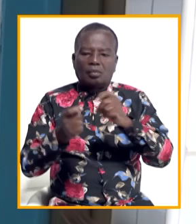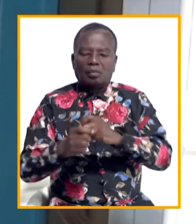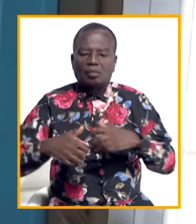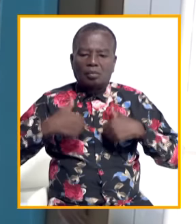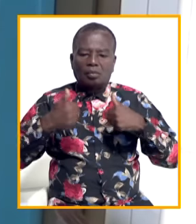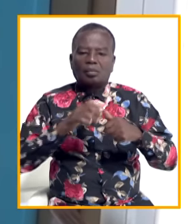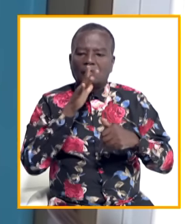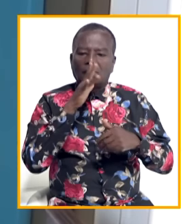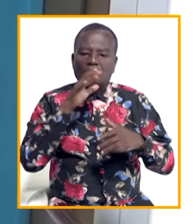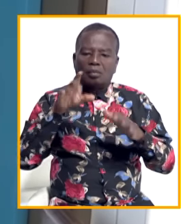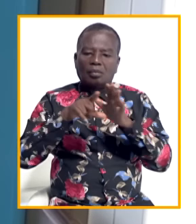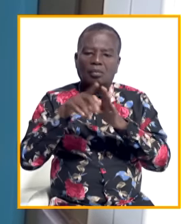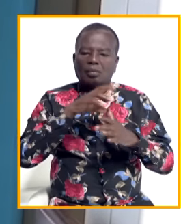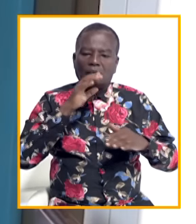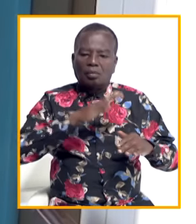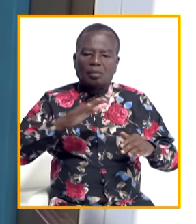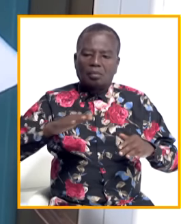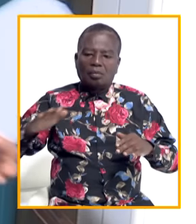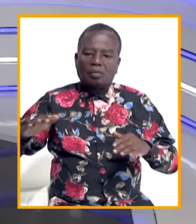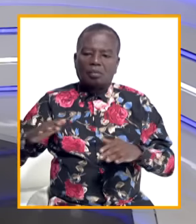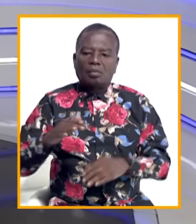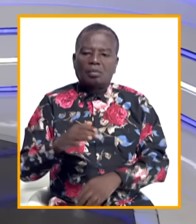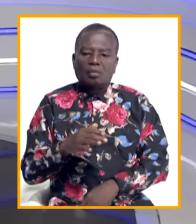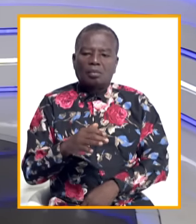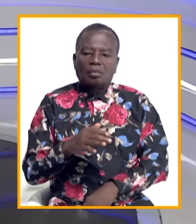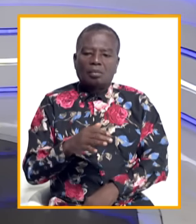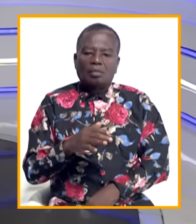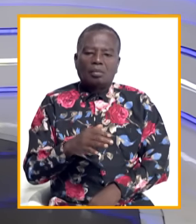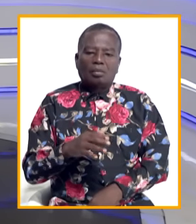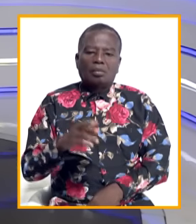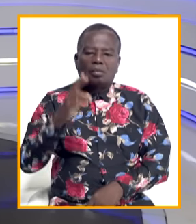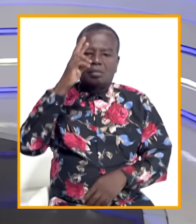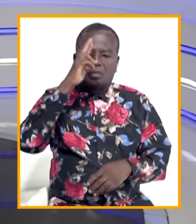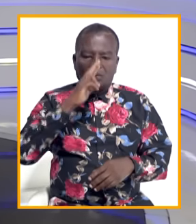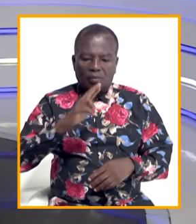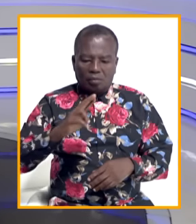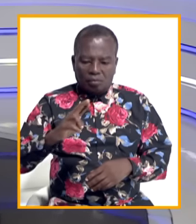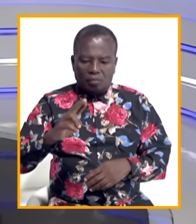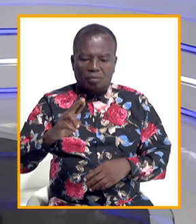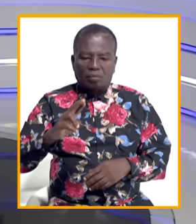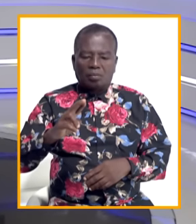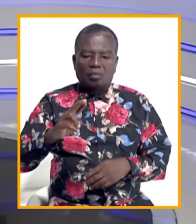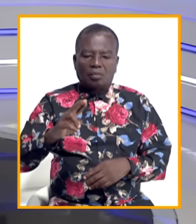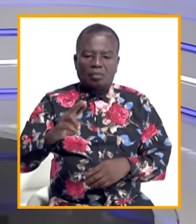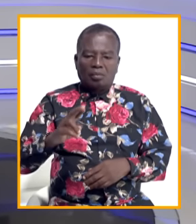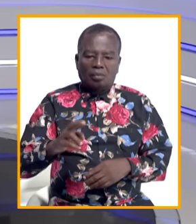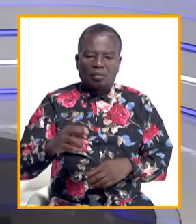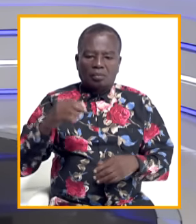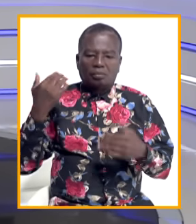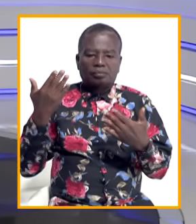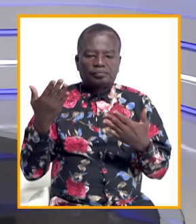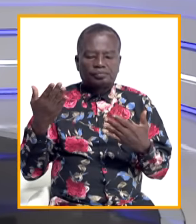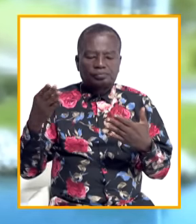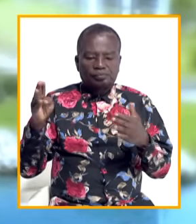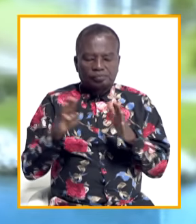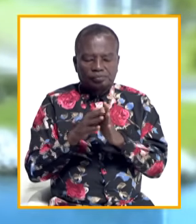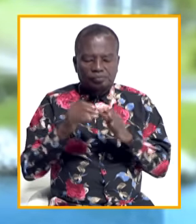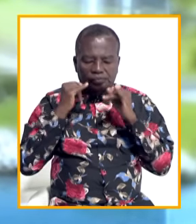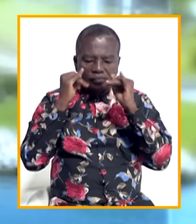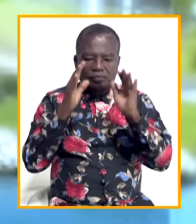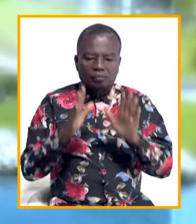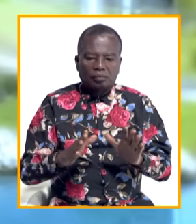santé maternelle et infantile. Le Rwanda s'imprègne du modèle ivoirien en matière d'employabilité des jeunes.